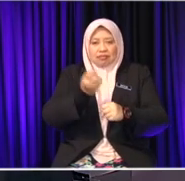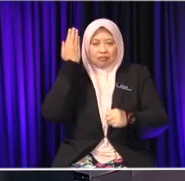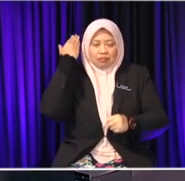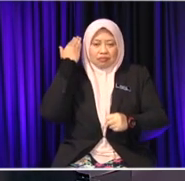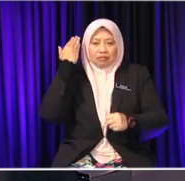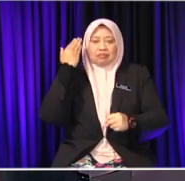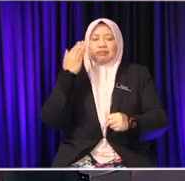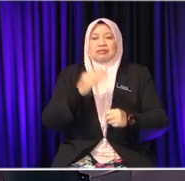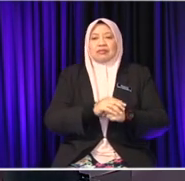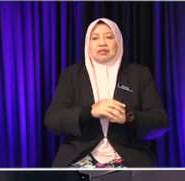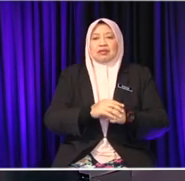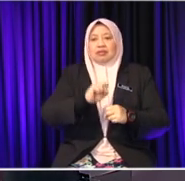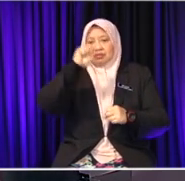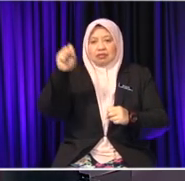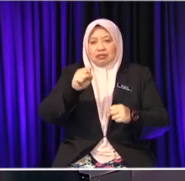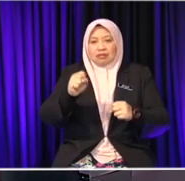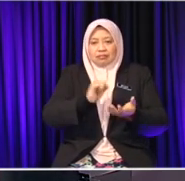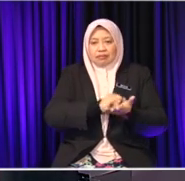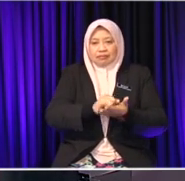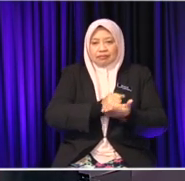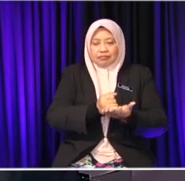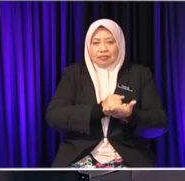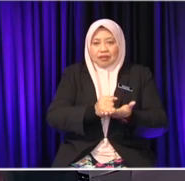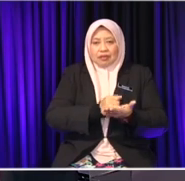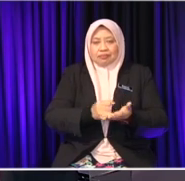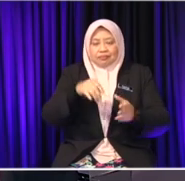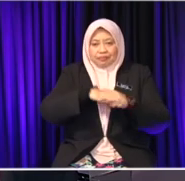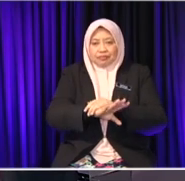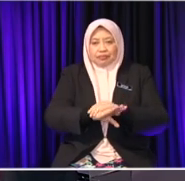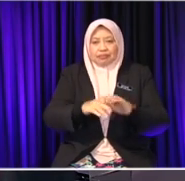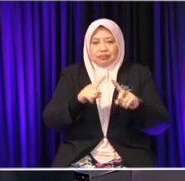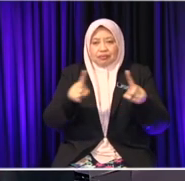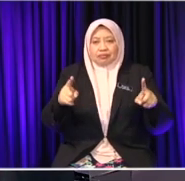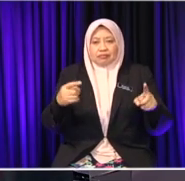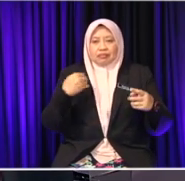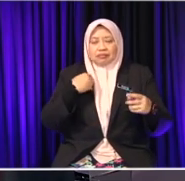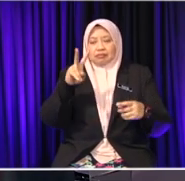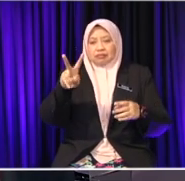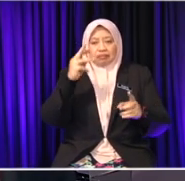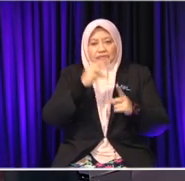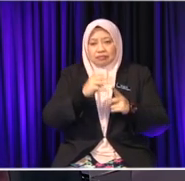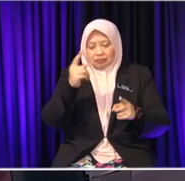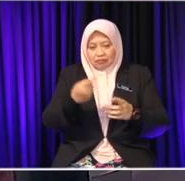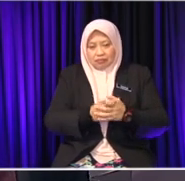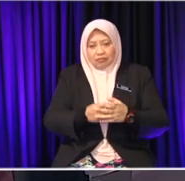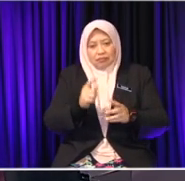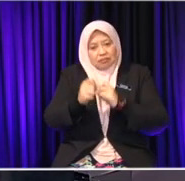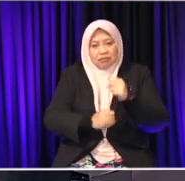SSM Soalnya ini masuk tetapi dua markas saja atau ini mungkin lagi banyak makannya